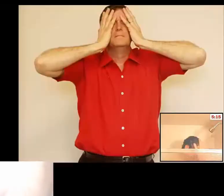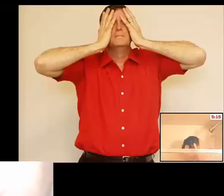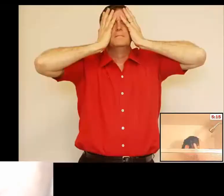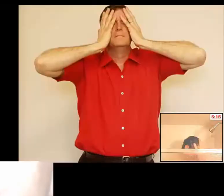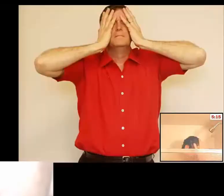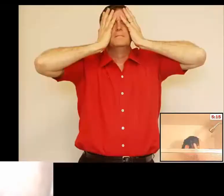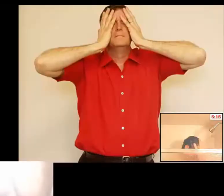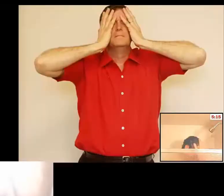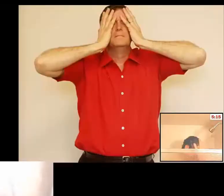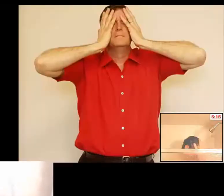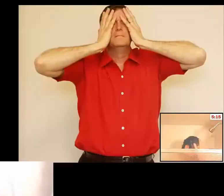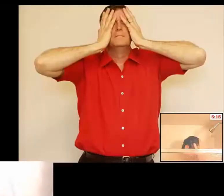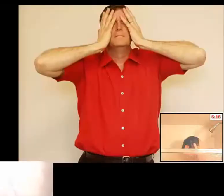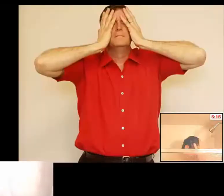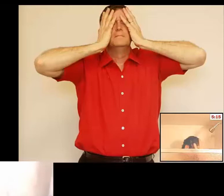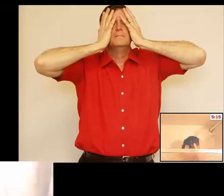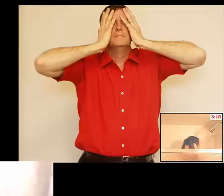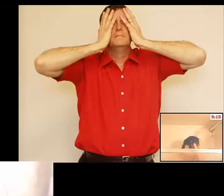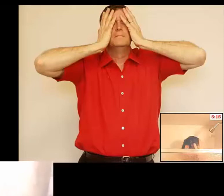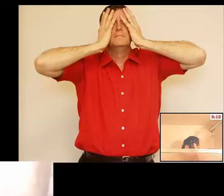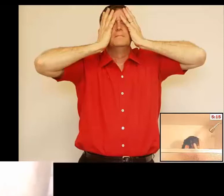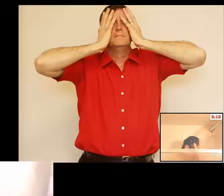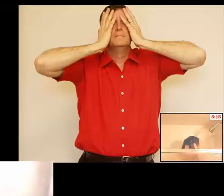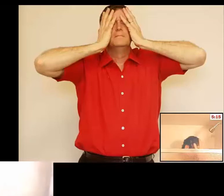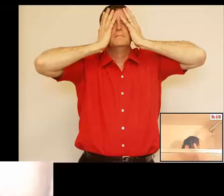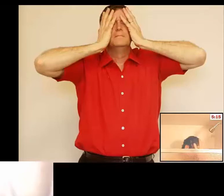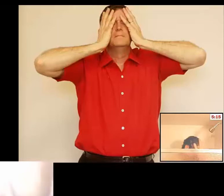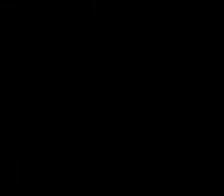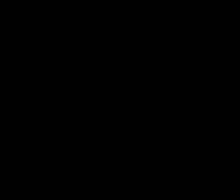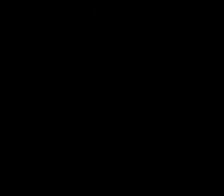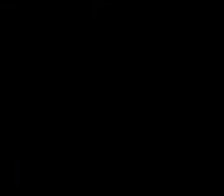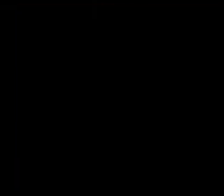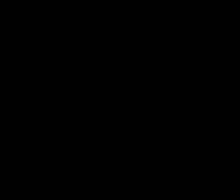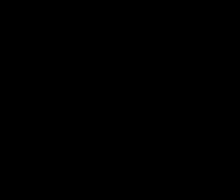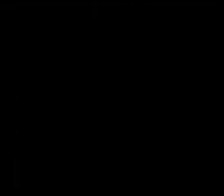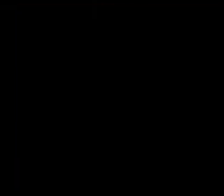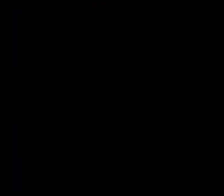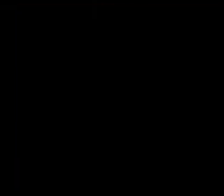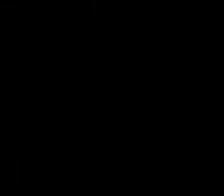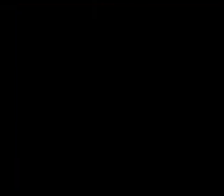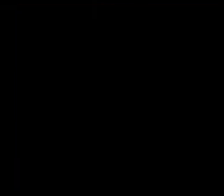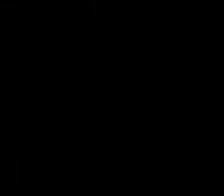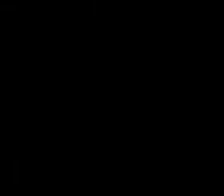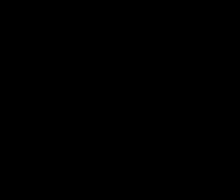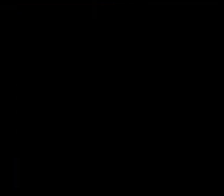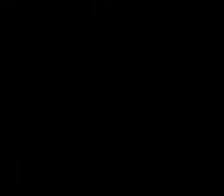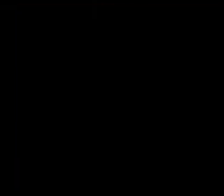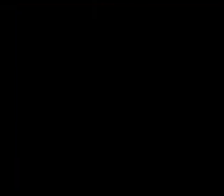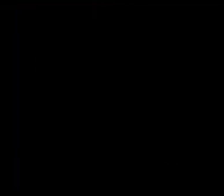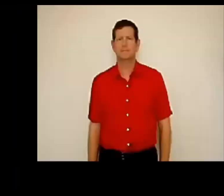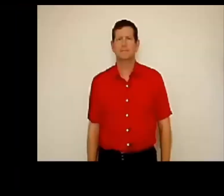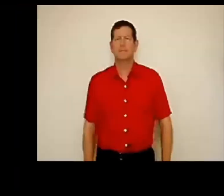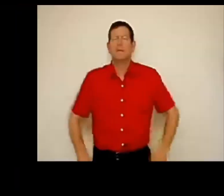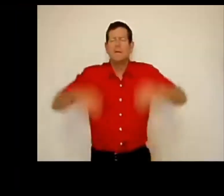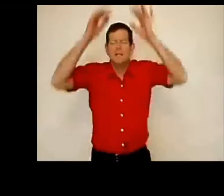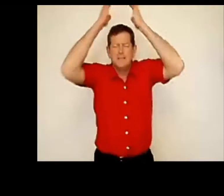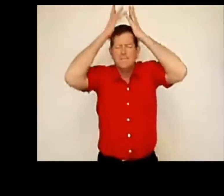Prendre une douche. Prendre une douche. Il prend une douche.